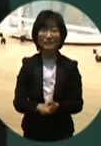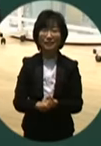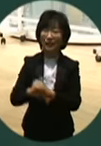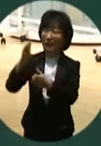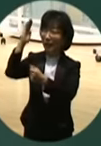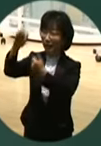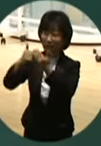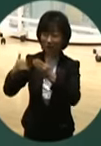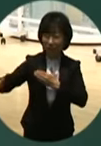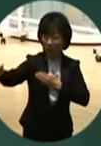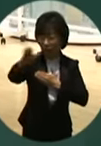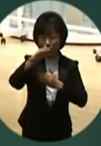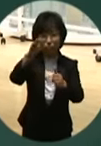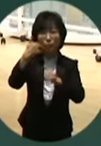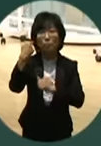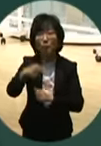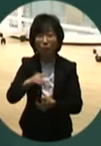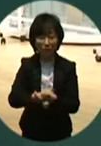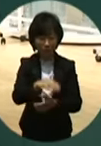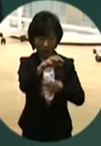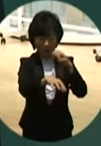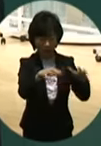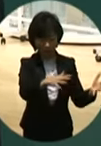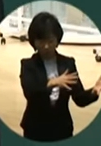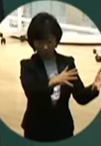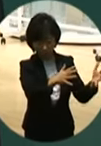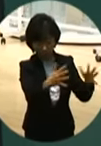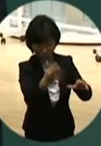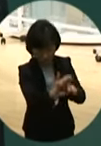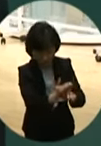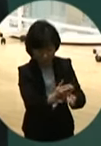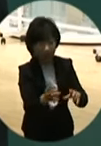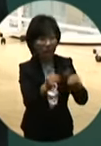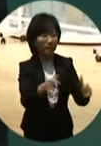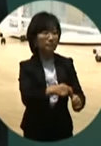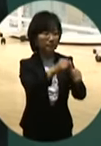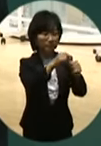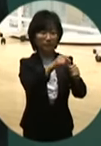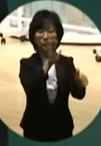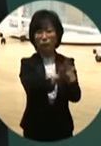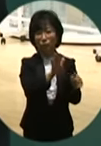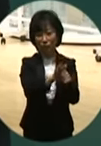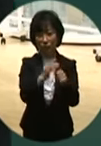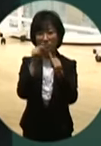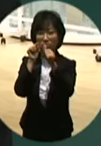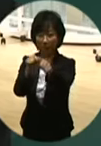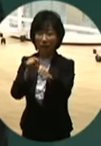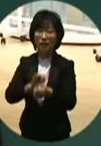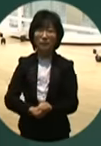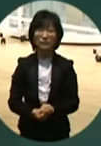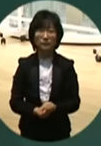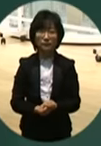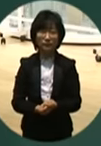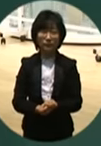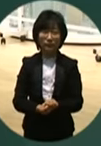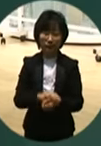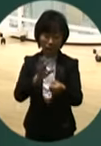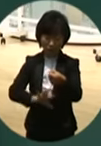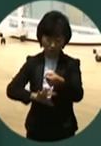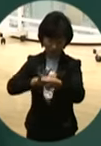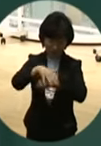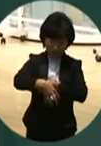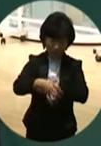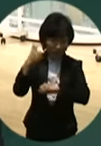이유는 현장에 죽어가는 사람들을 살리라고. The reason God called you is to save the dying people in the field. 전 세계 영적 문제는